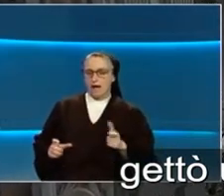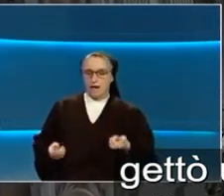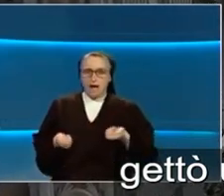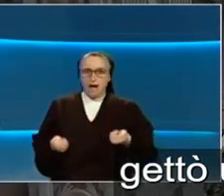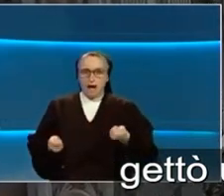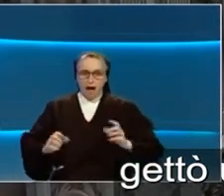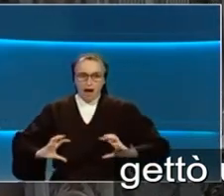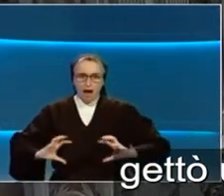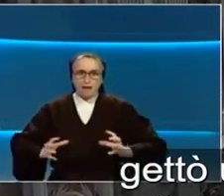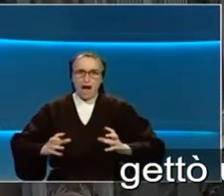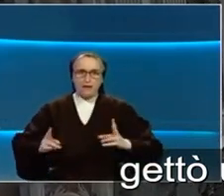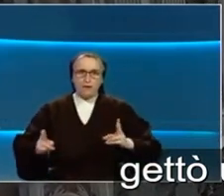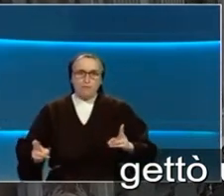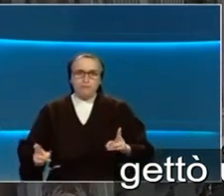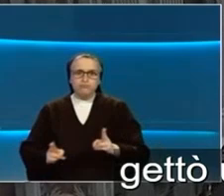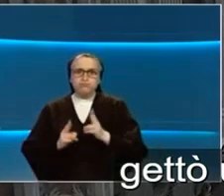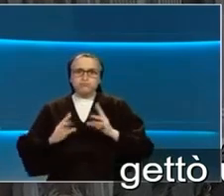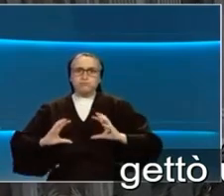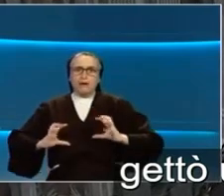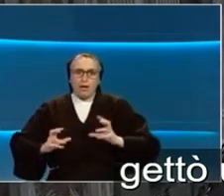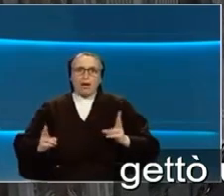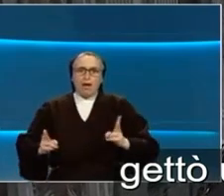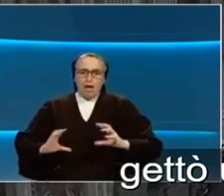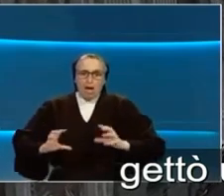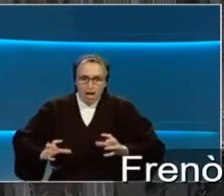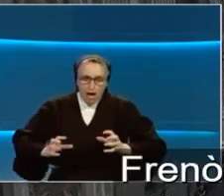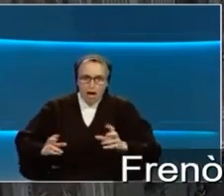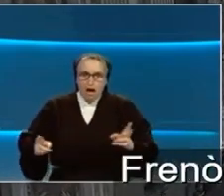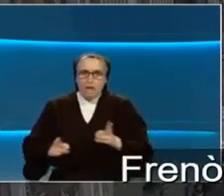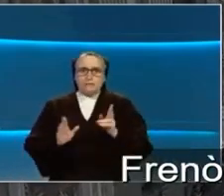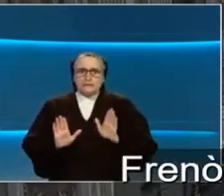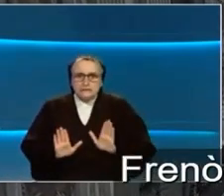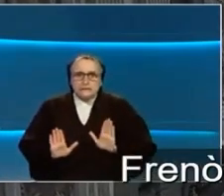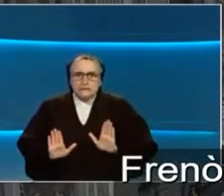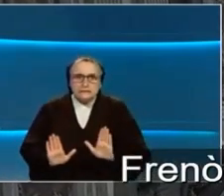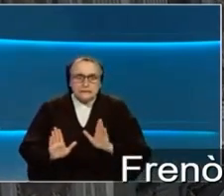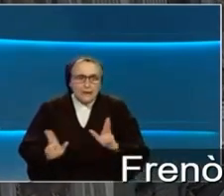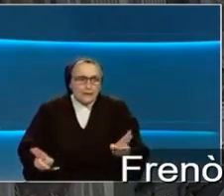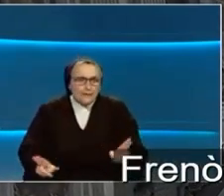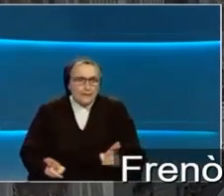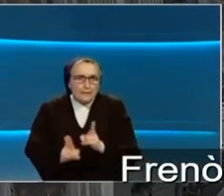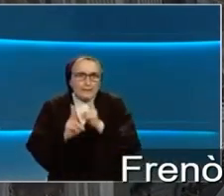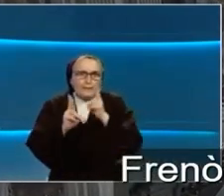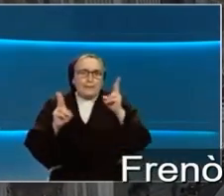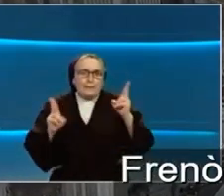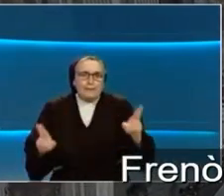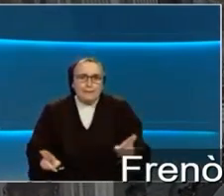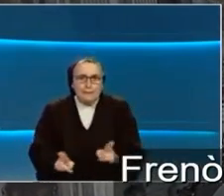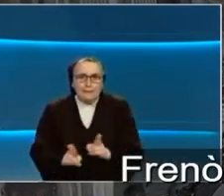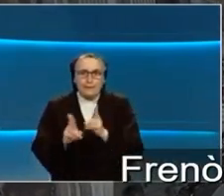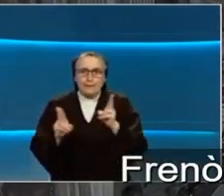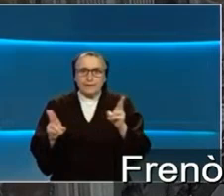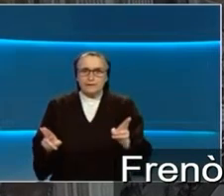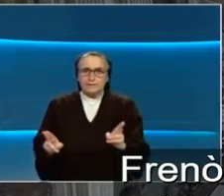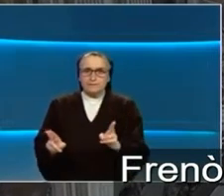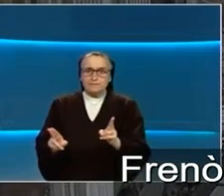Frenò le ruote dei loro carri, così che a stento riuscivano a spingerle.